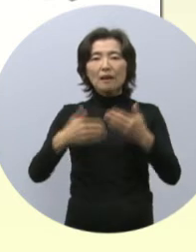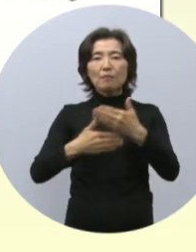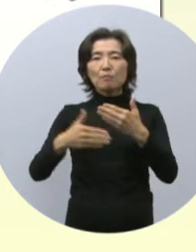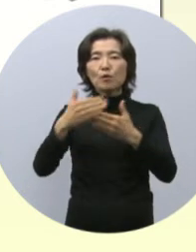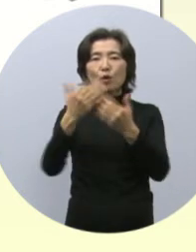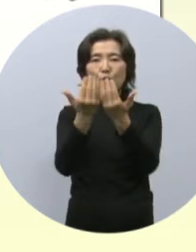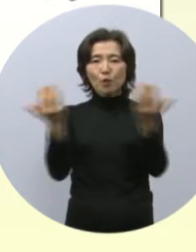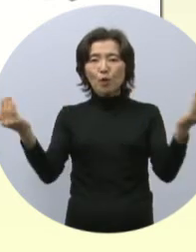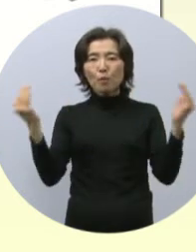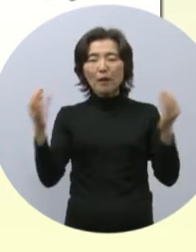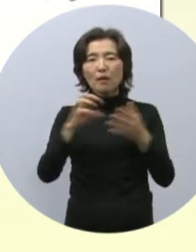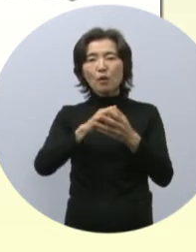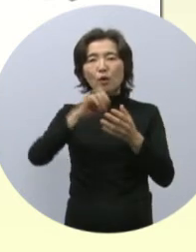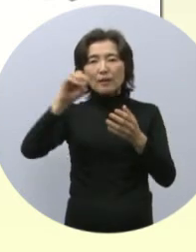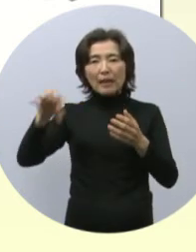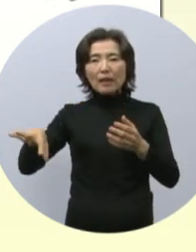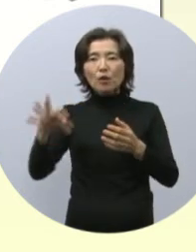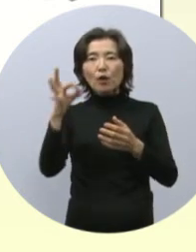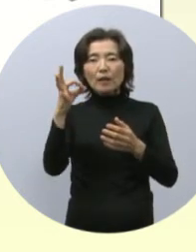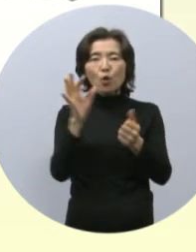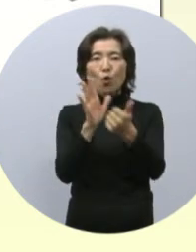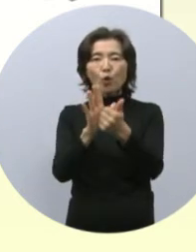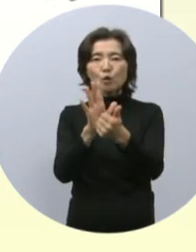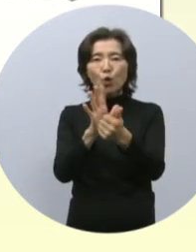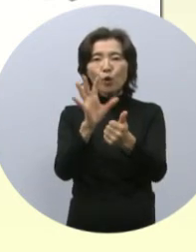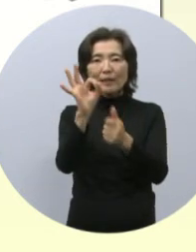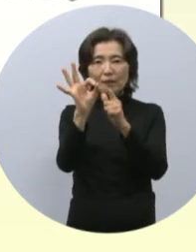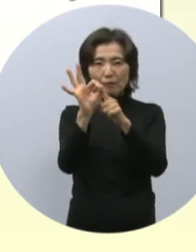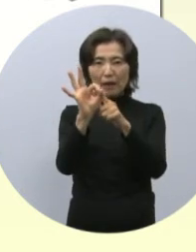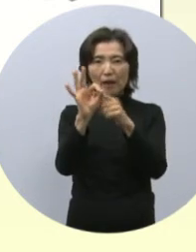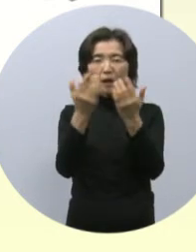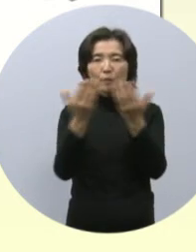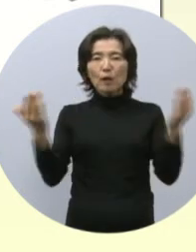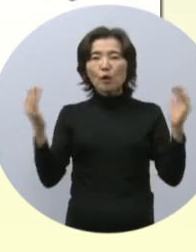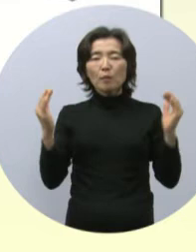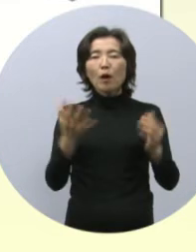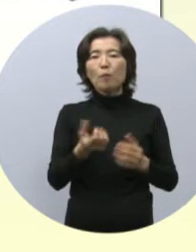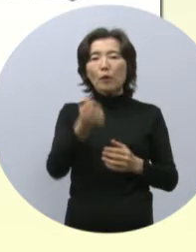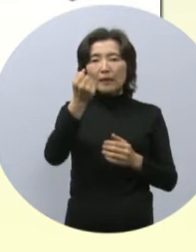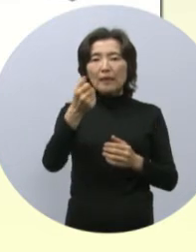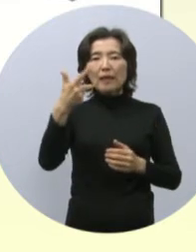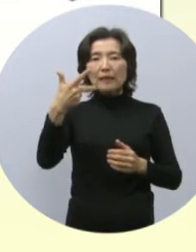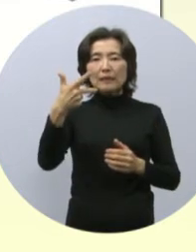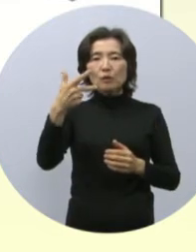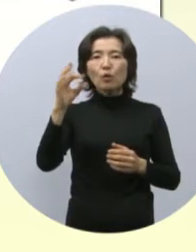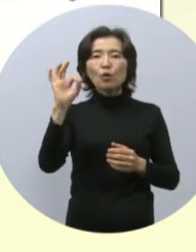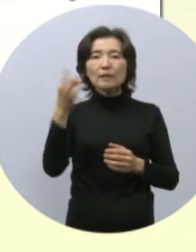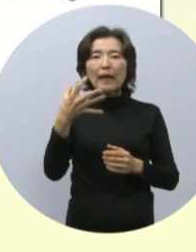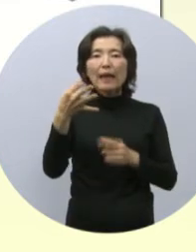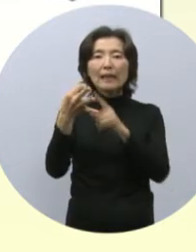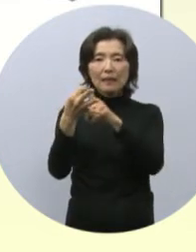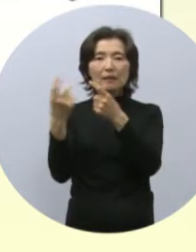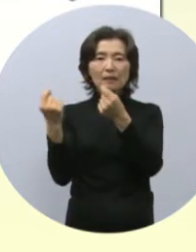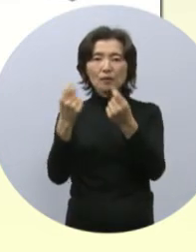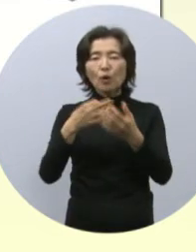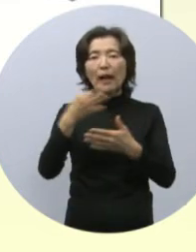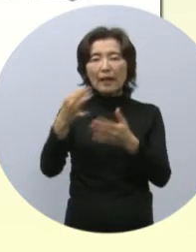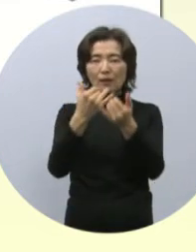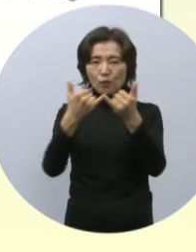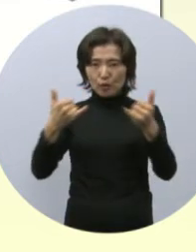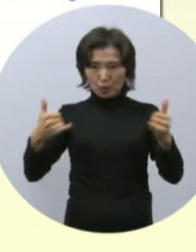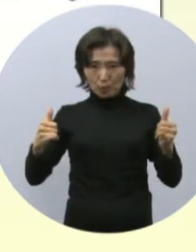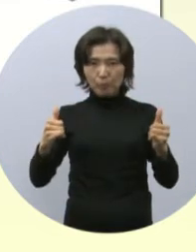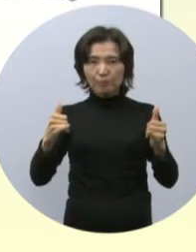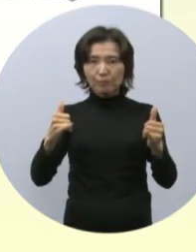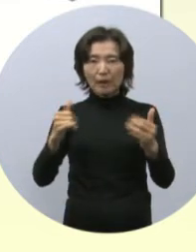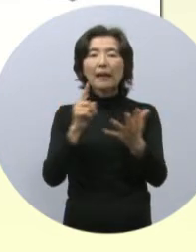撤去費補助金の対象はブロック塀などを所有し市税を滞納していない方です。心当たり